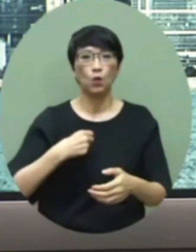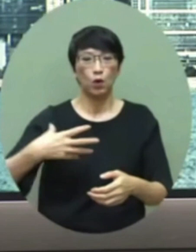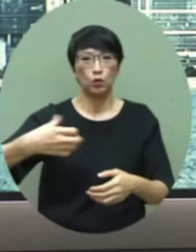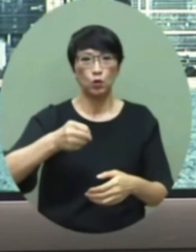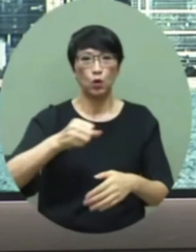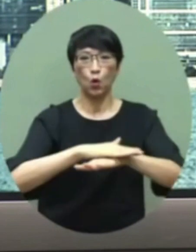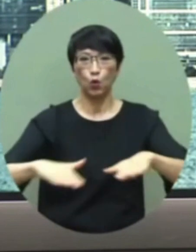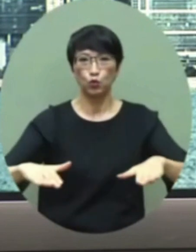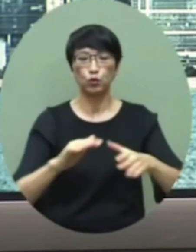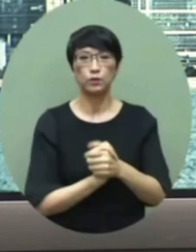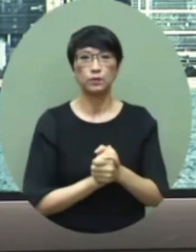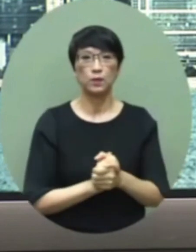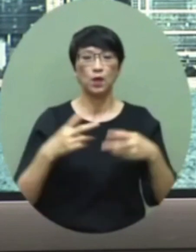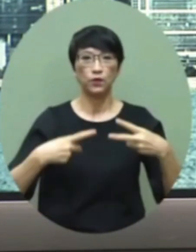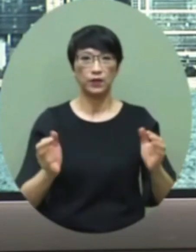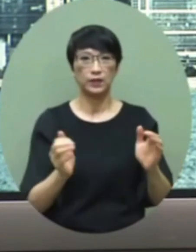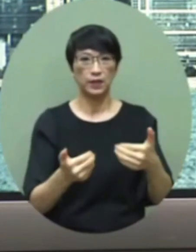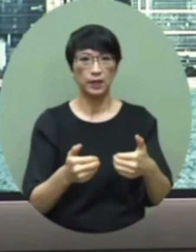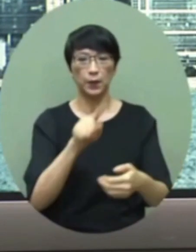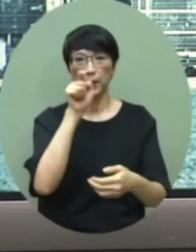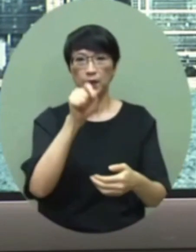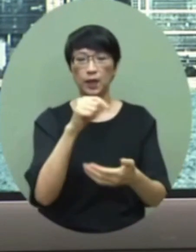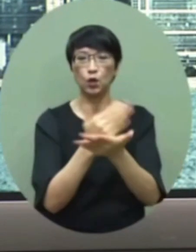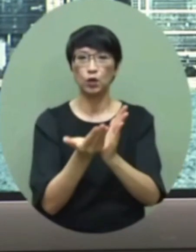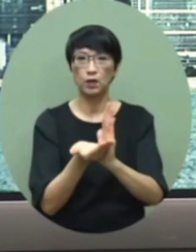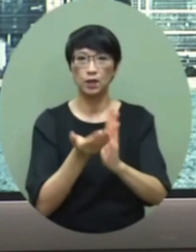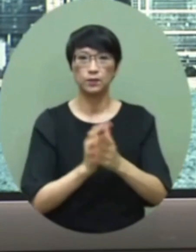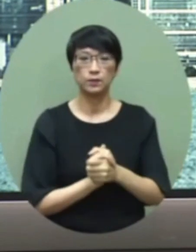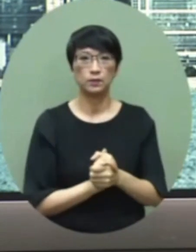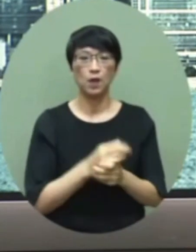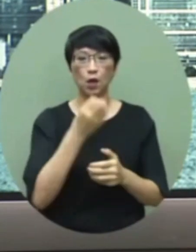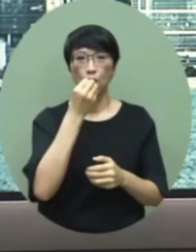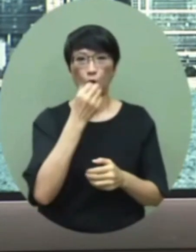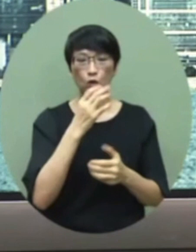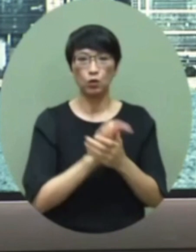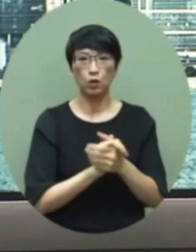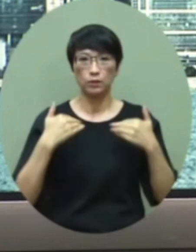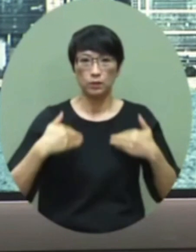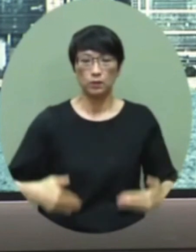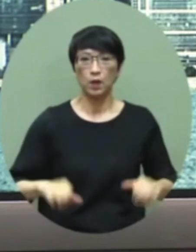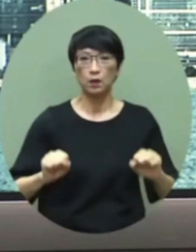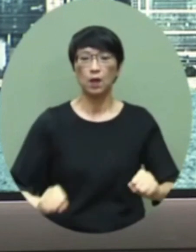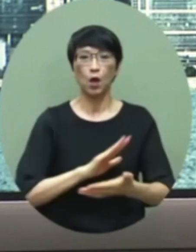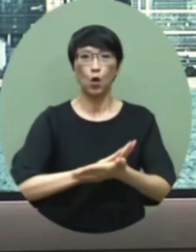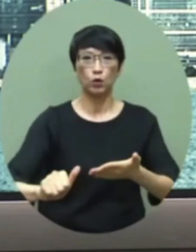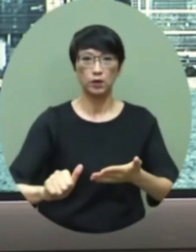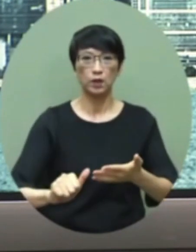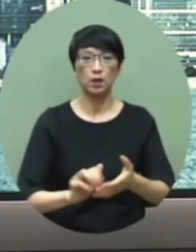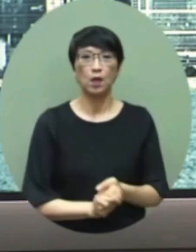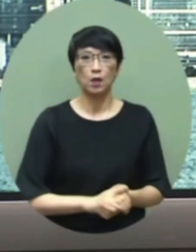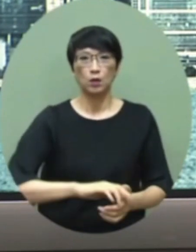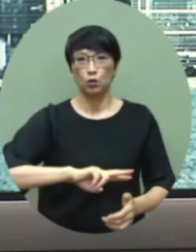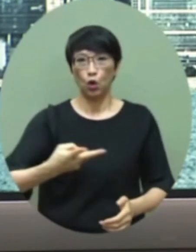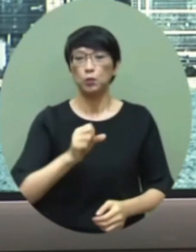安全和發展利益的問題上，特區立場清晰，堅定不移。